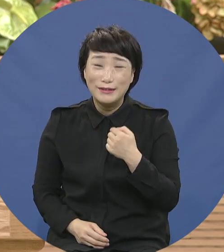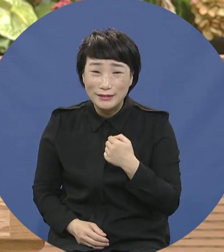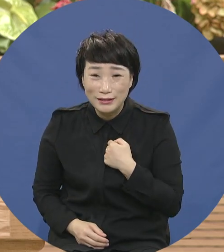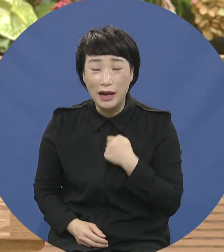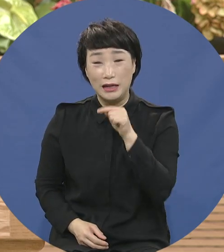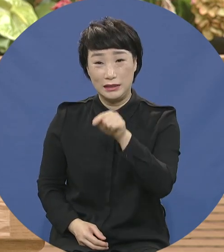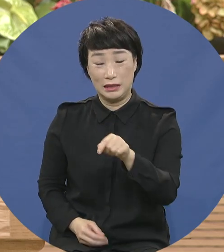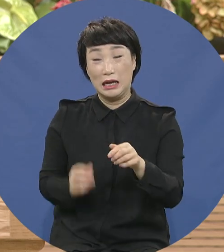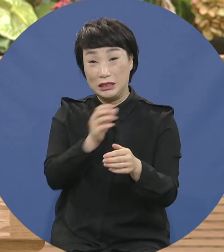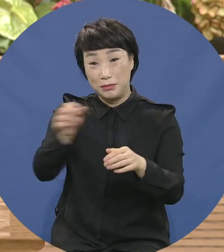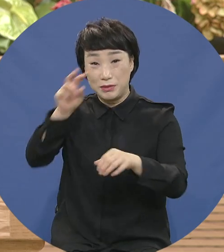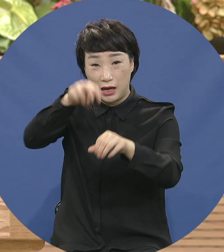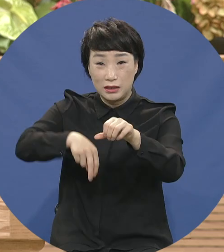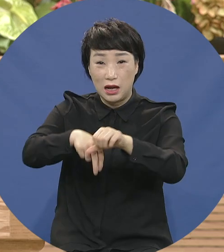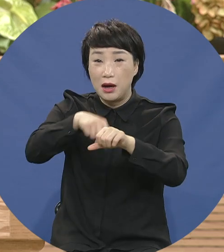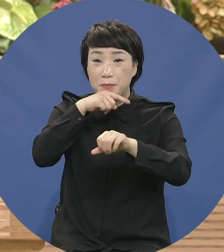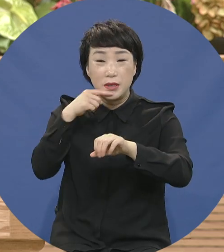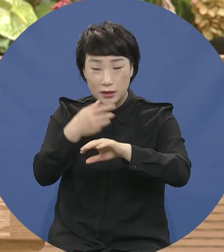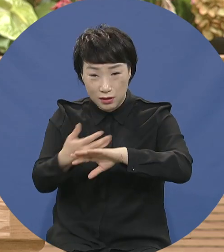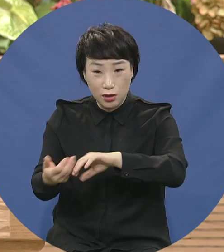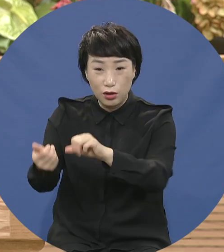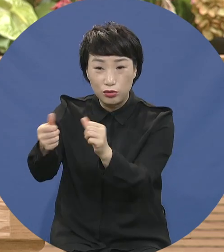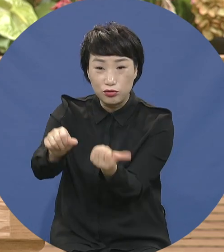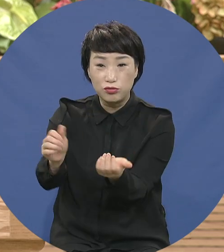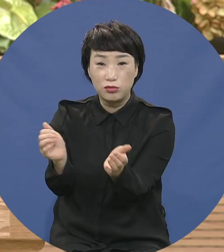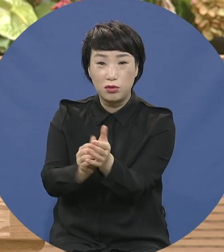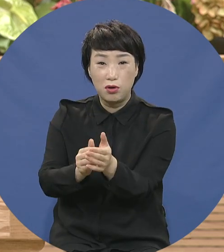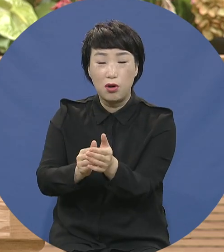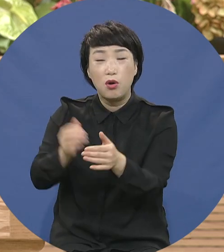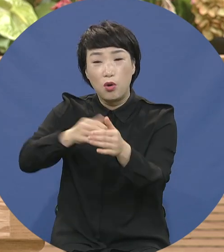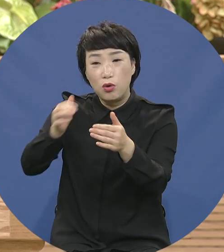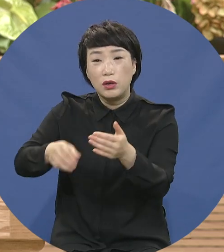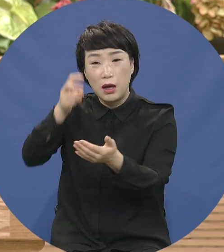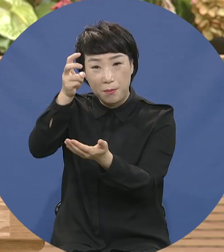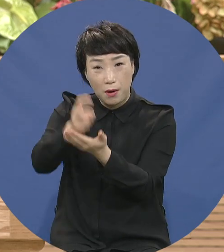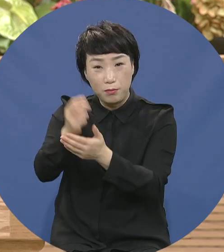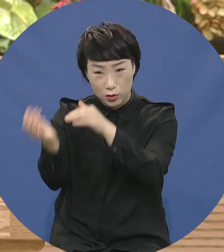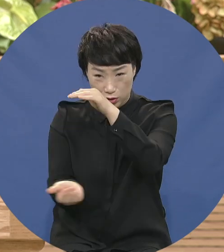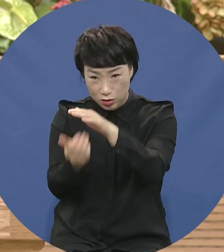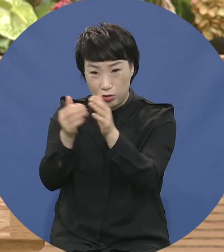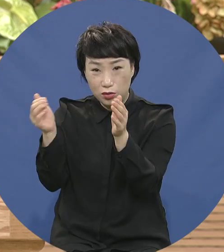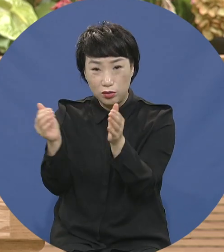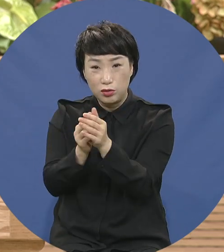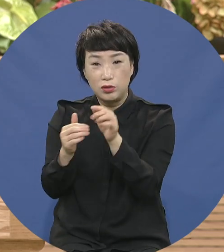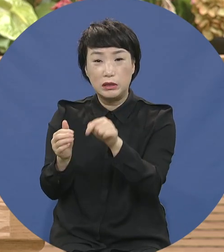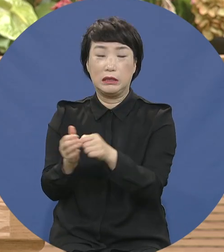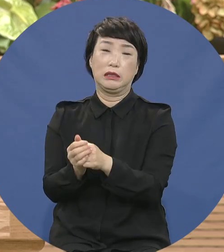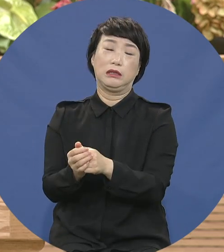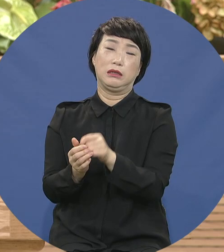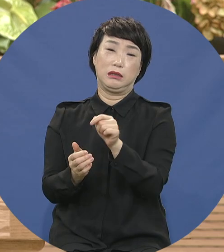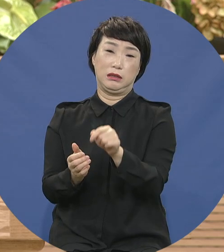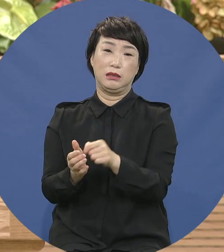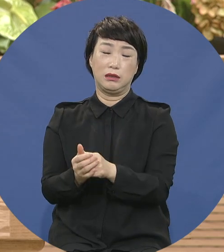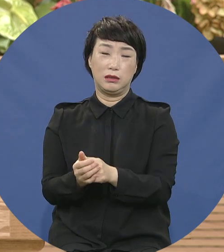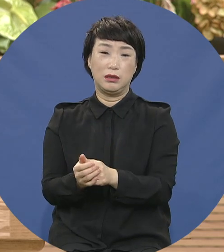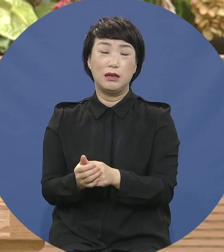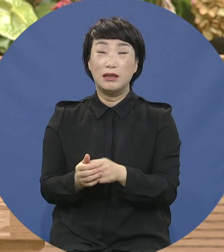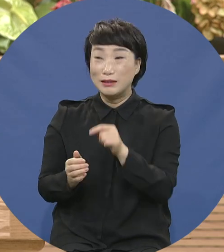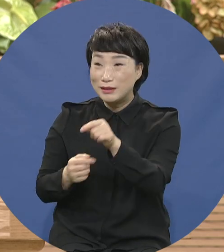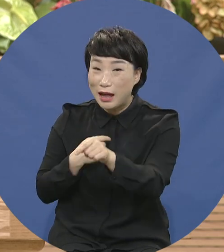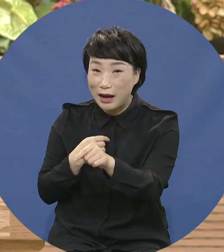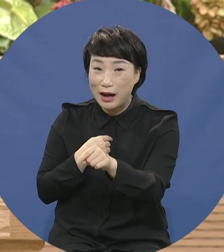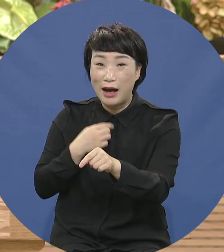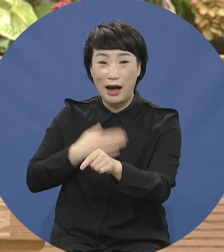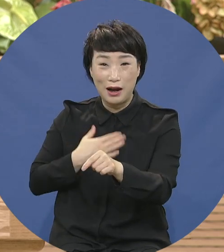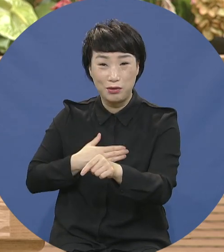바로 십자가의 피에 죽으시고 공의의 법을 이루신 이를 알고